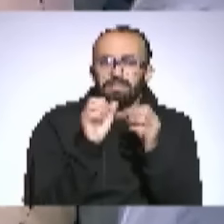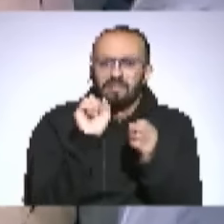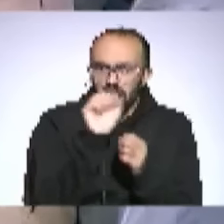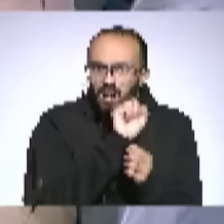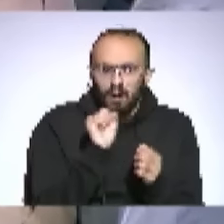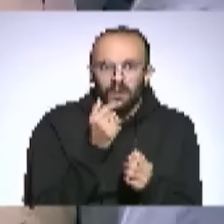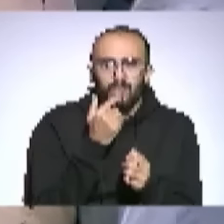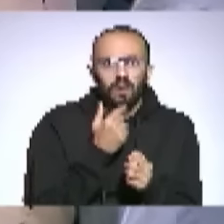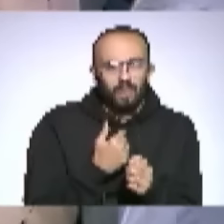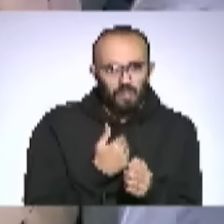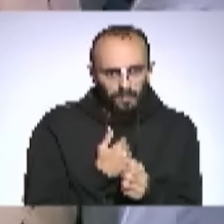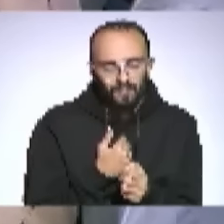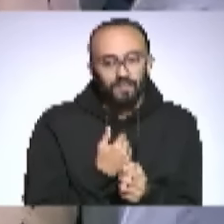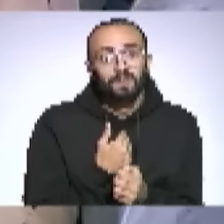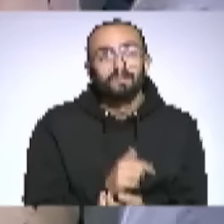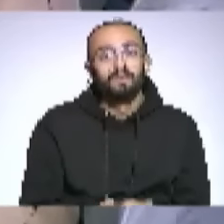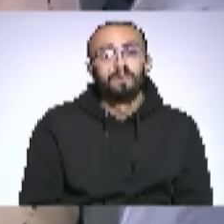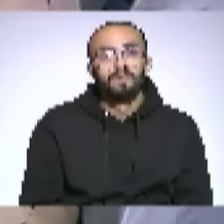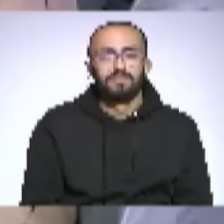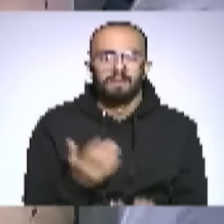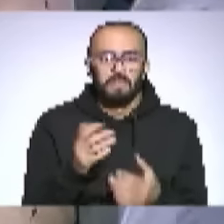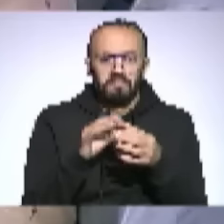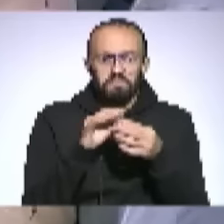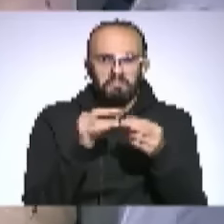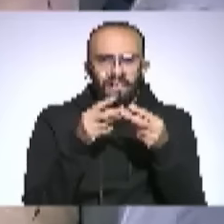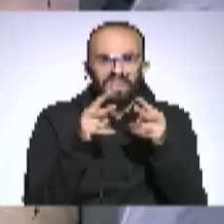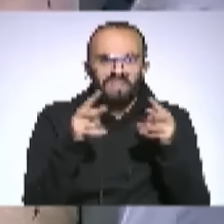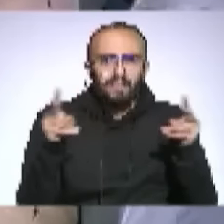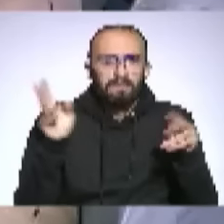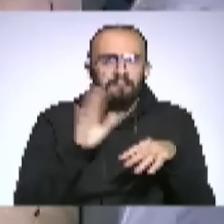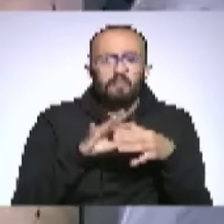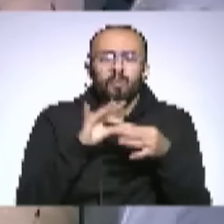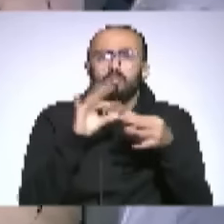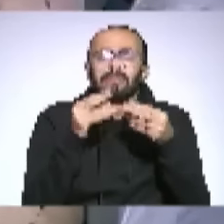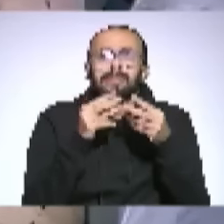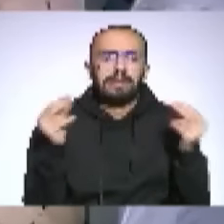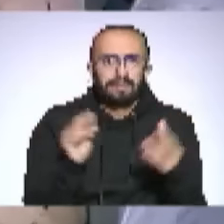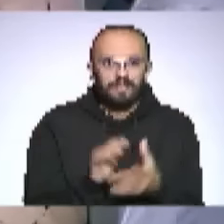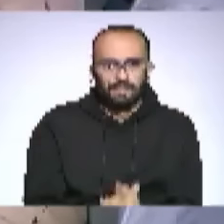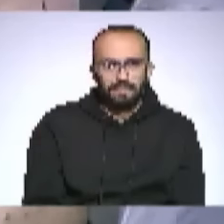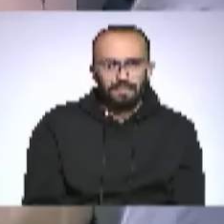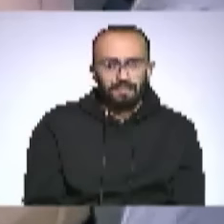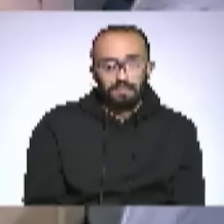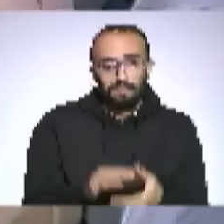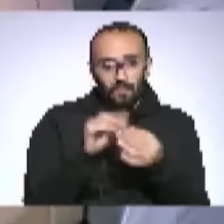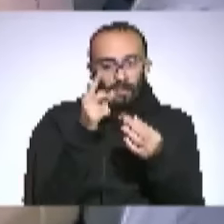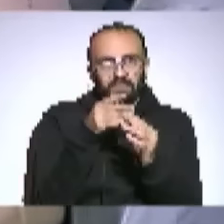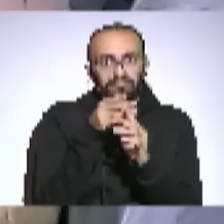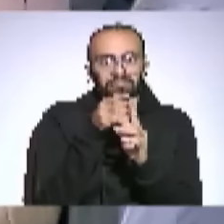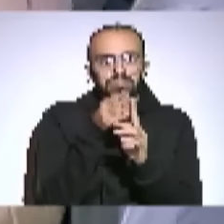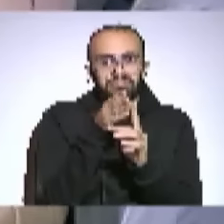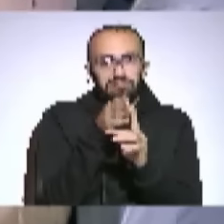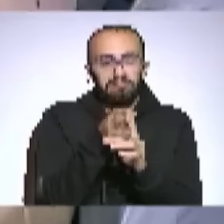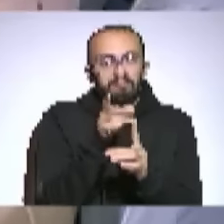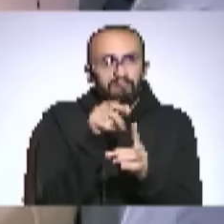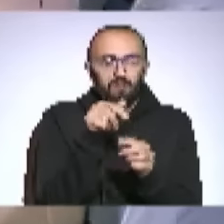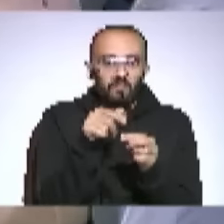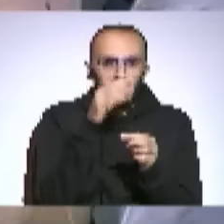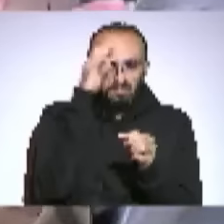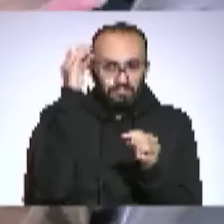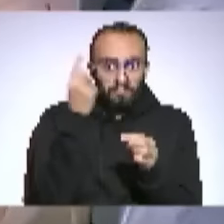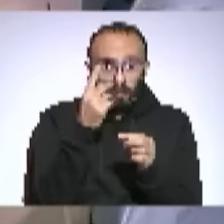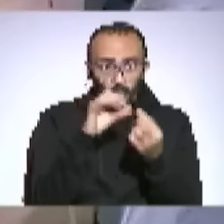الحلقات المهمه جدا لاننا بنطرح فيها عدد كبير من الموضوعات يمكن في الحلقه الخاصه بالموضوع الواحد بنركز على موضوع واحد لكن هنا